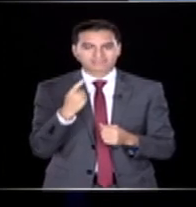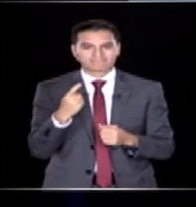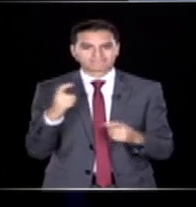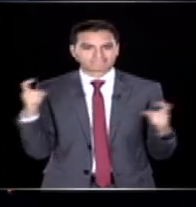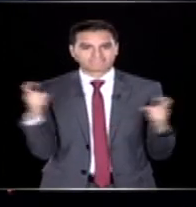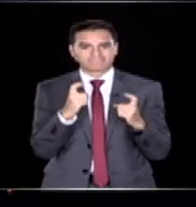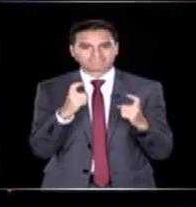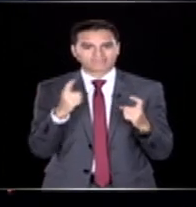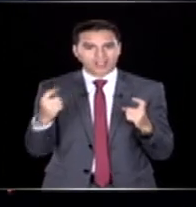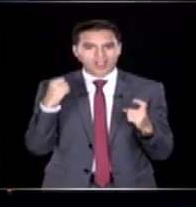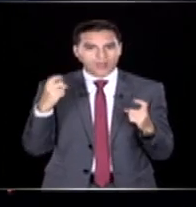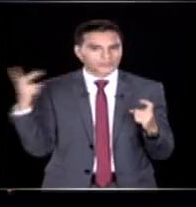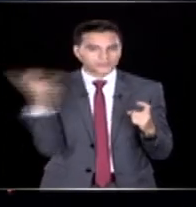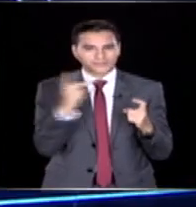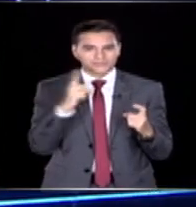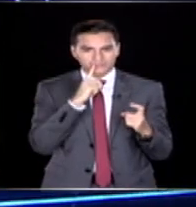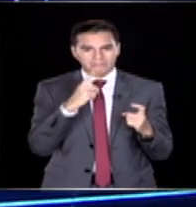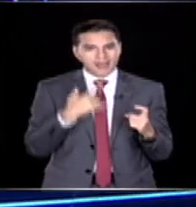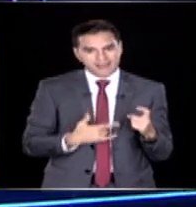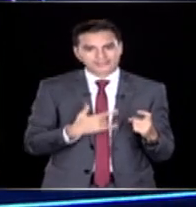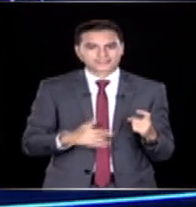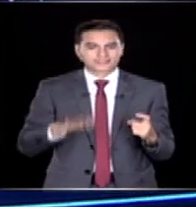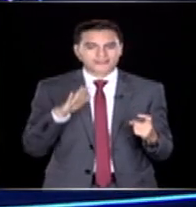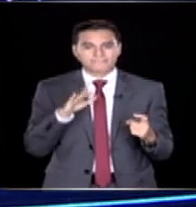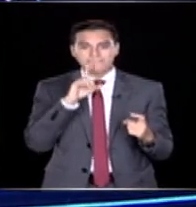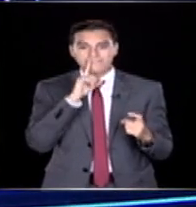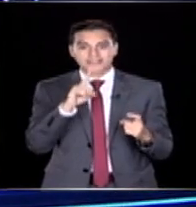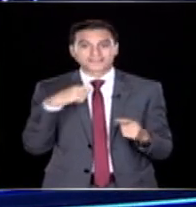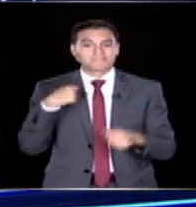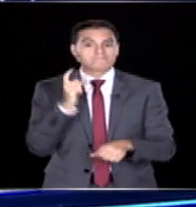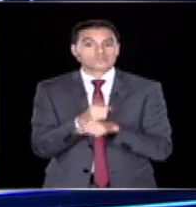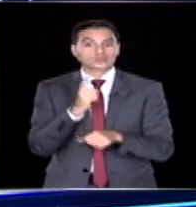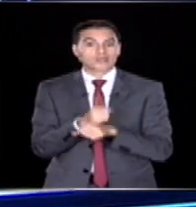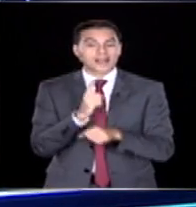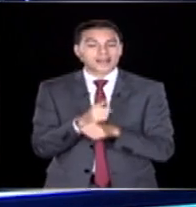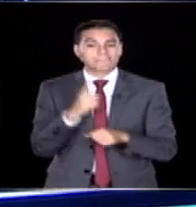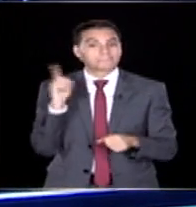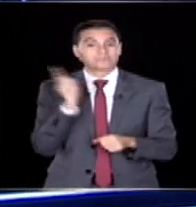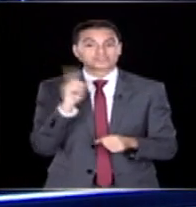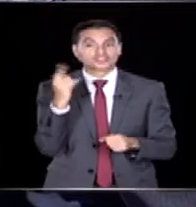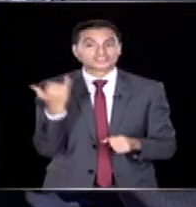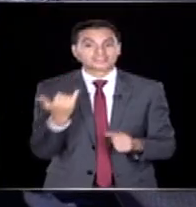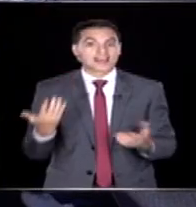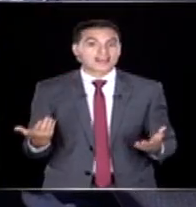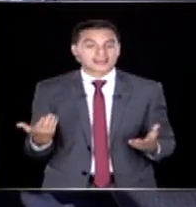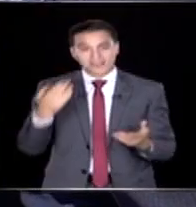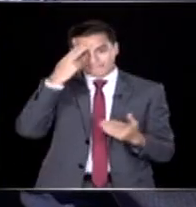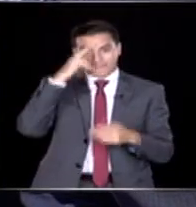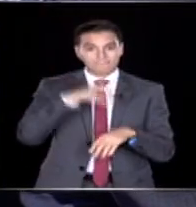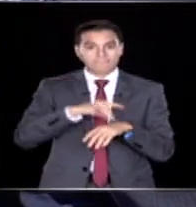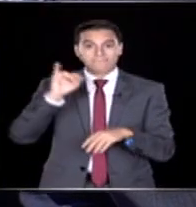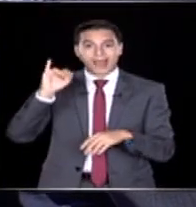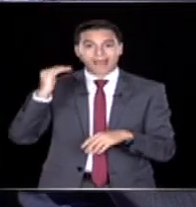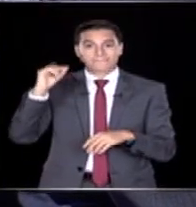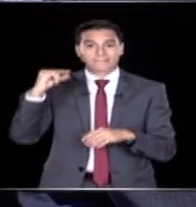وصاد الاكسبرس، ومش بس كده كمان، ده انتوا عندكم مدير فني مش سهل، محمد عزيز، الدكتور